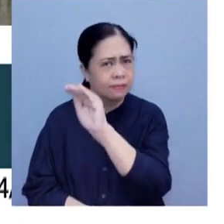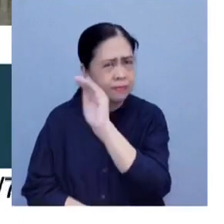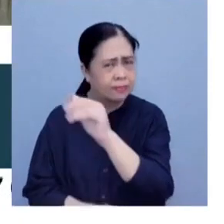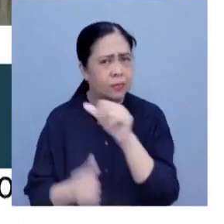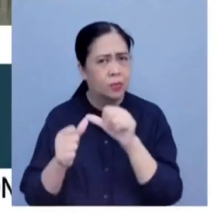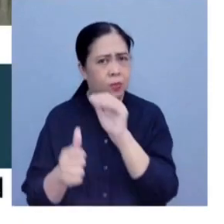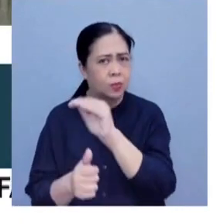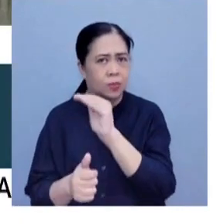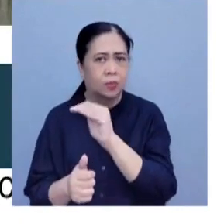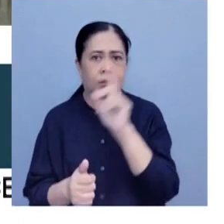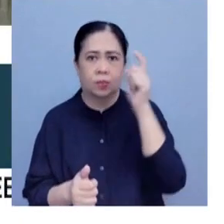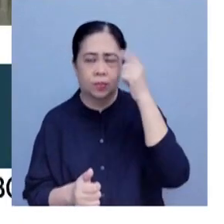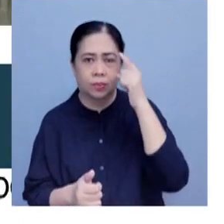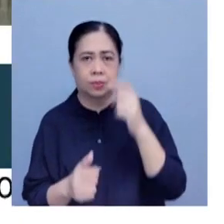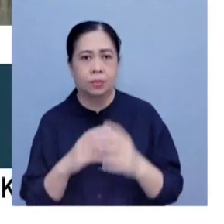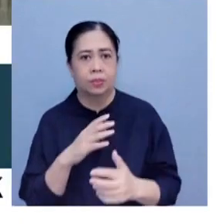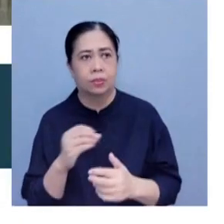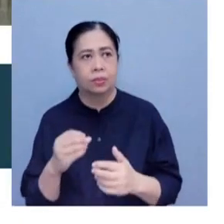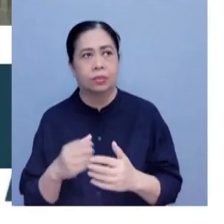pukpukin at